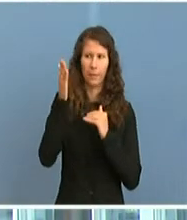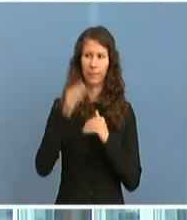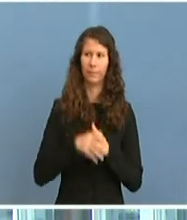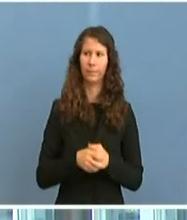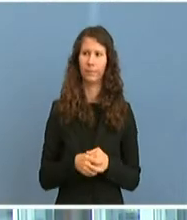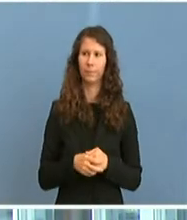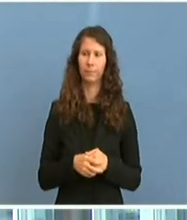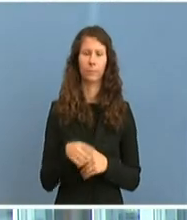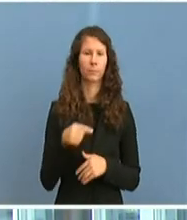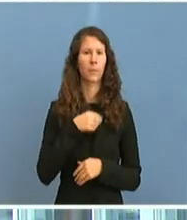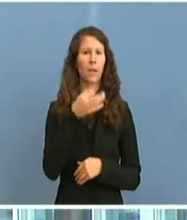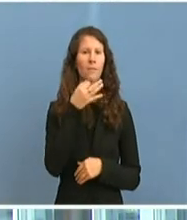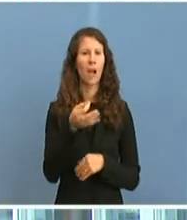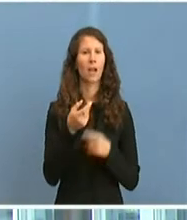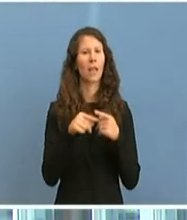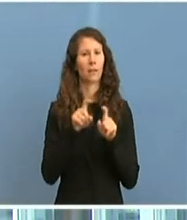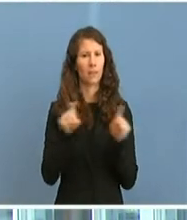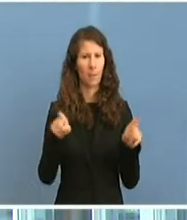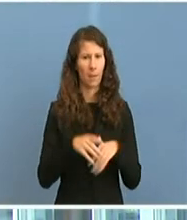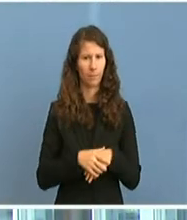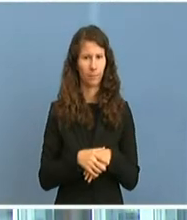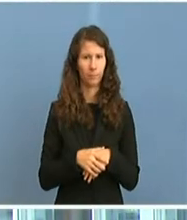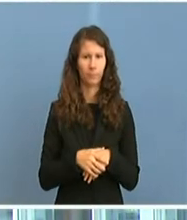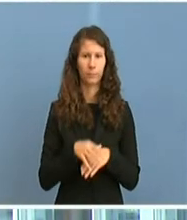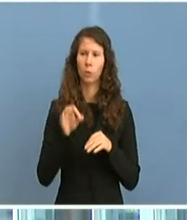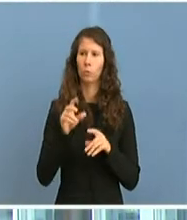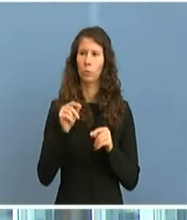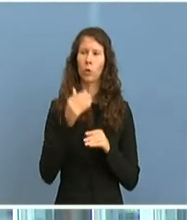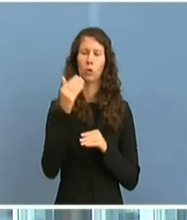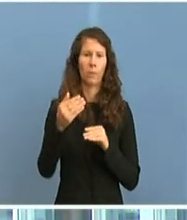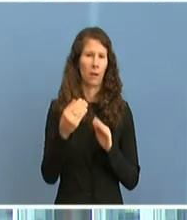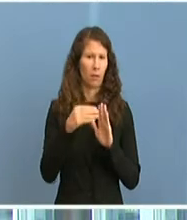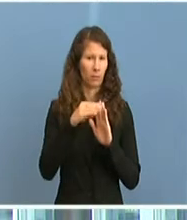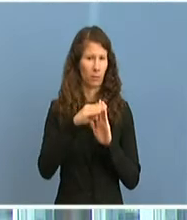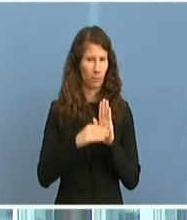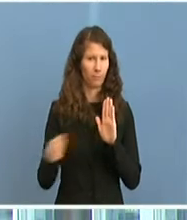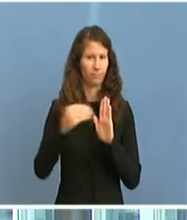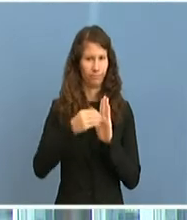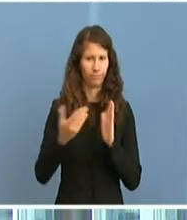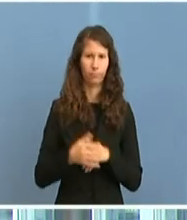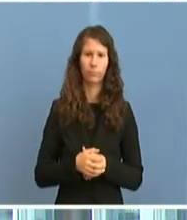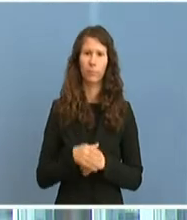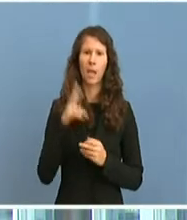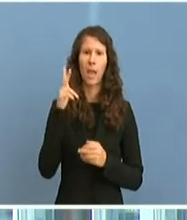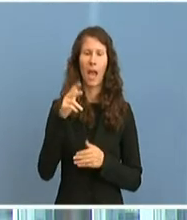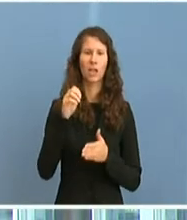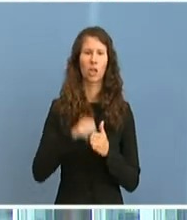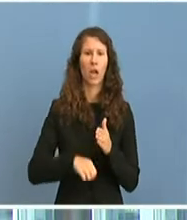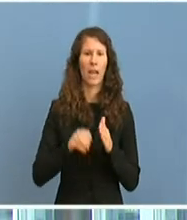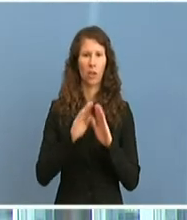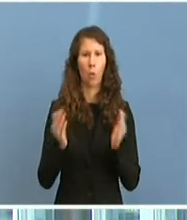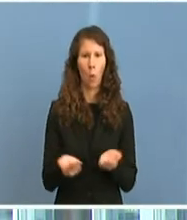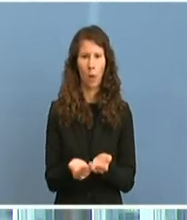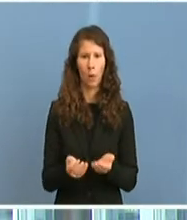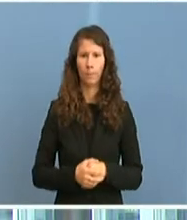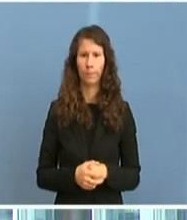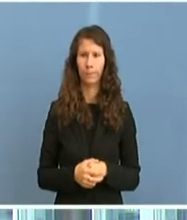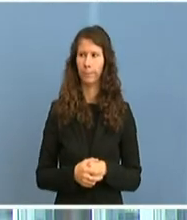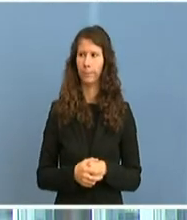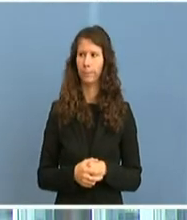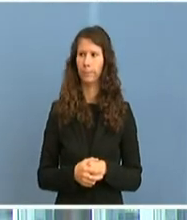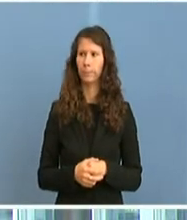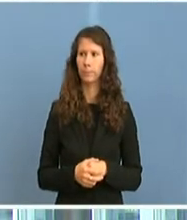ich hatte eine Frage zu einem anderen Thema. Okay, dann nehme ich Sie nochmal auf die Liste. Herr Steinkohl. Ja, ich habe eine